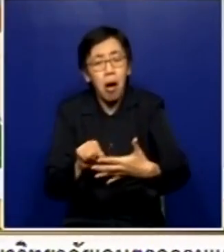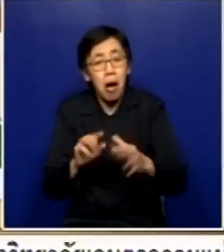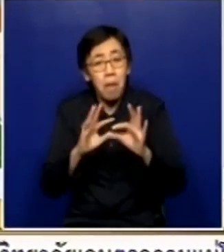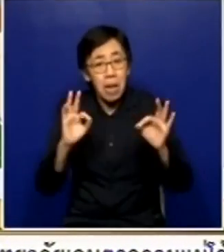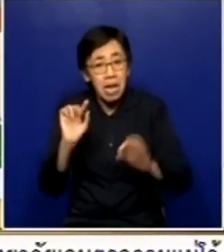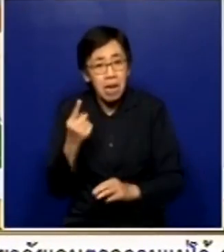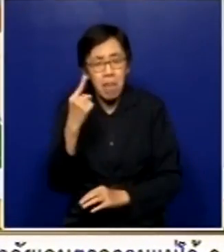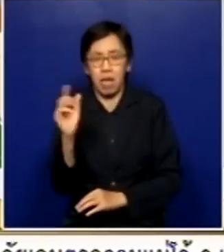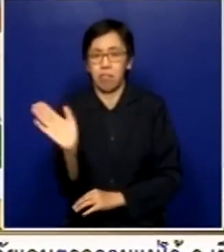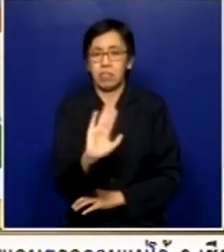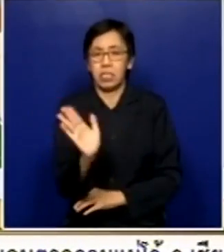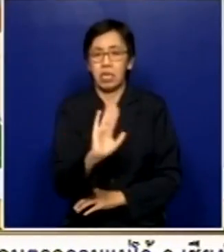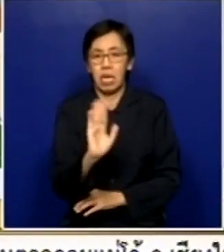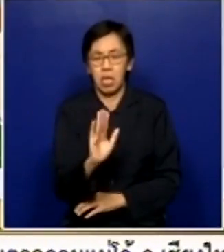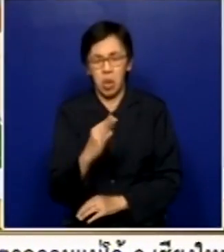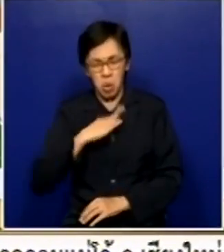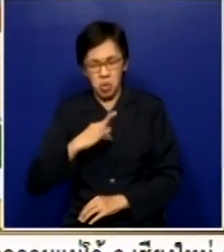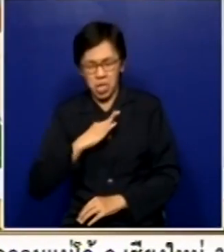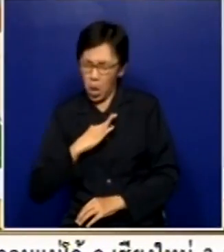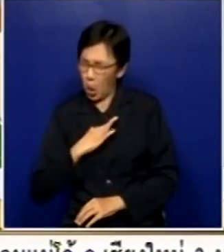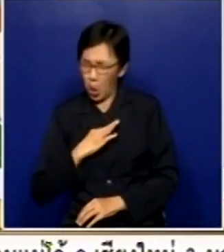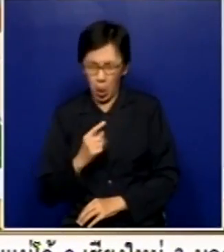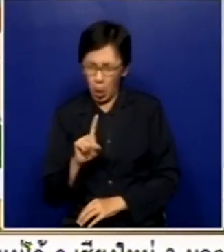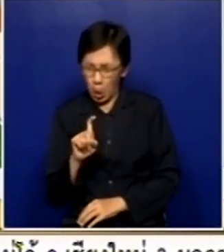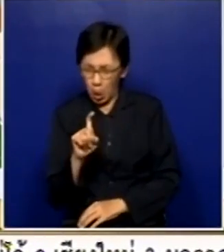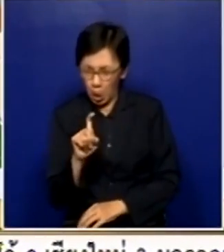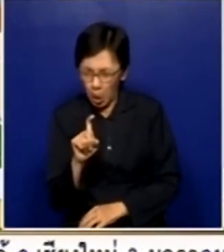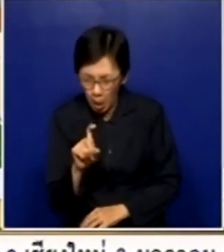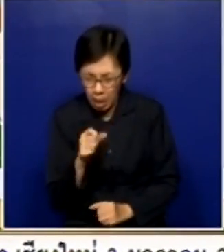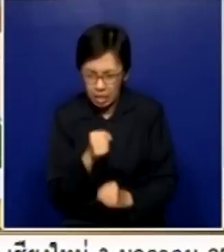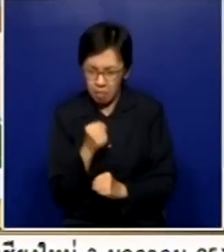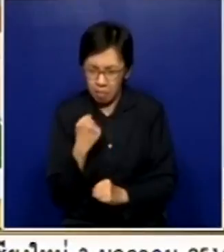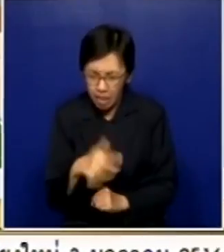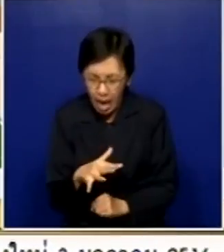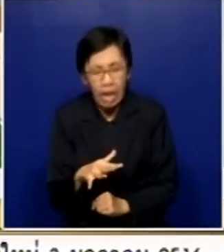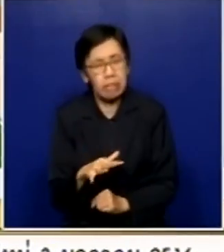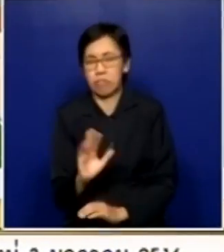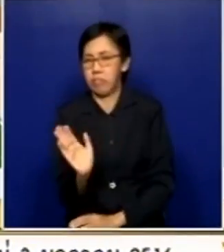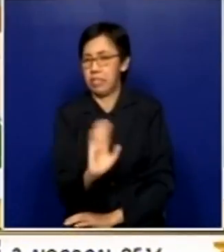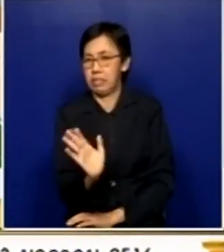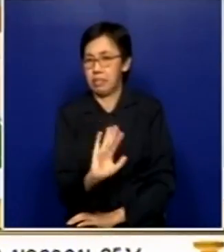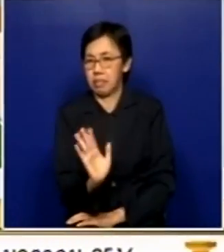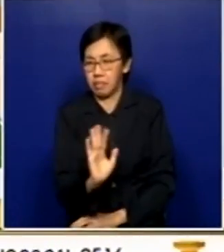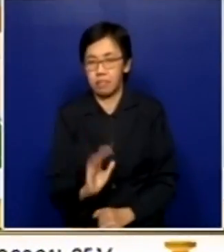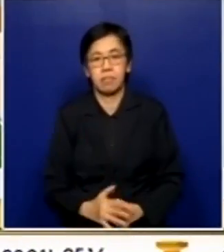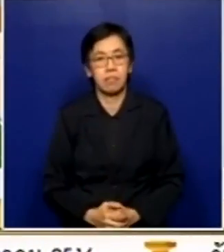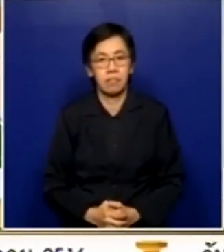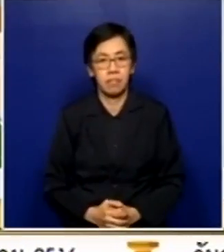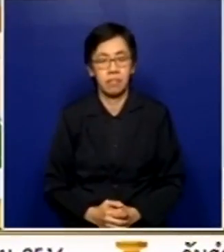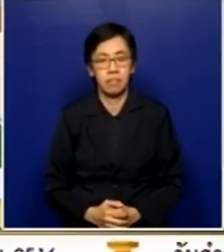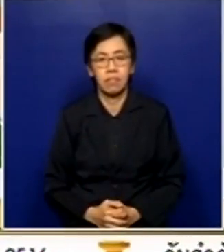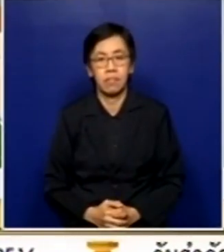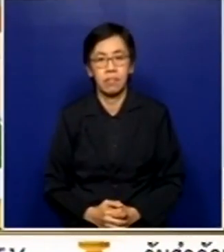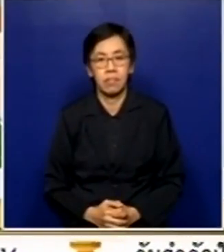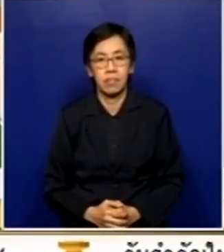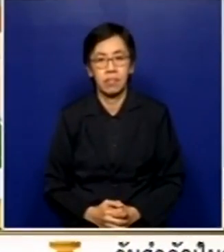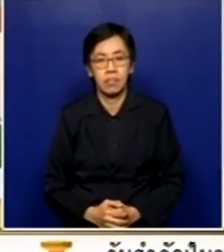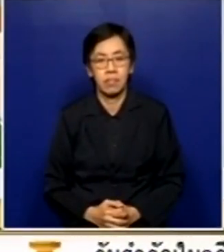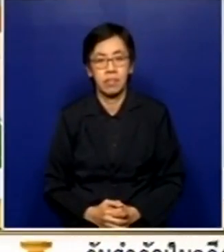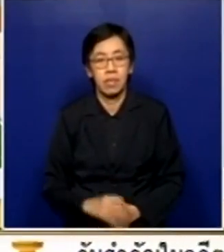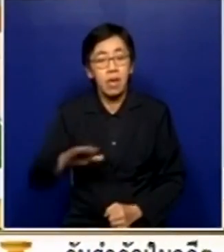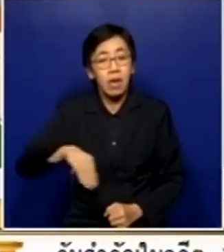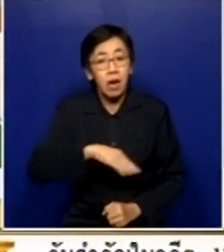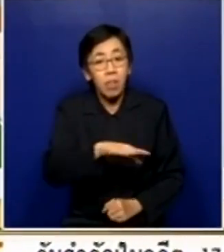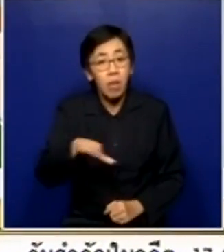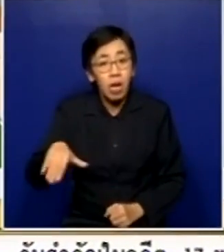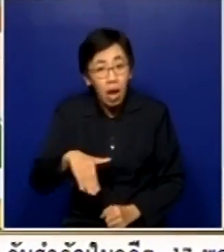ไม่ใช่เลือกสุดโต่งและไม่ใช่เรื่องที่เป็นไปไม่ได้ในบ้านเมืองเราแต่เรายังไม่เคยได้